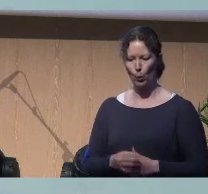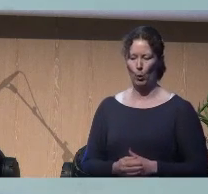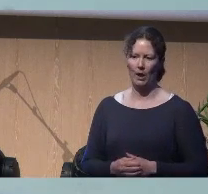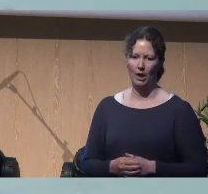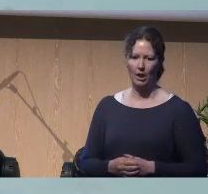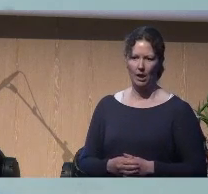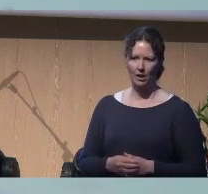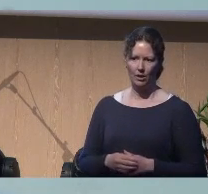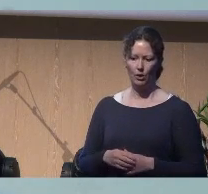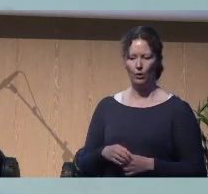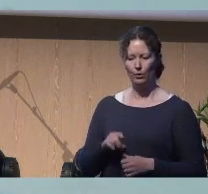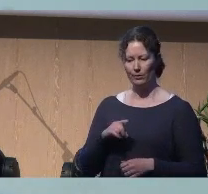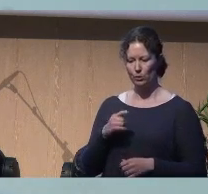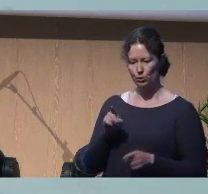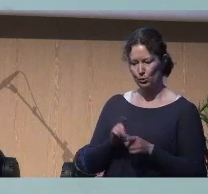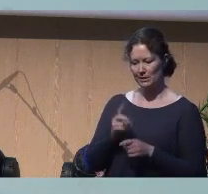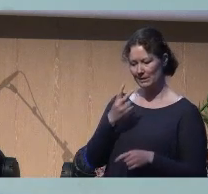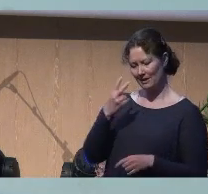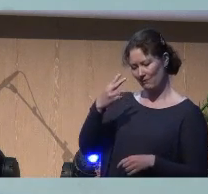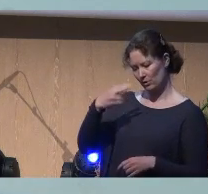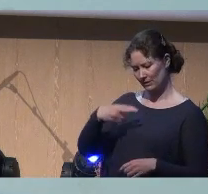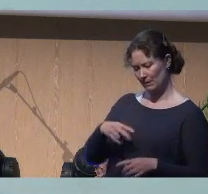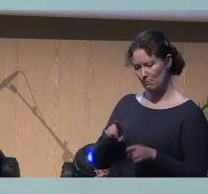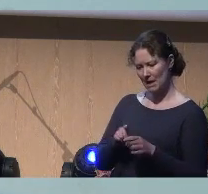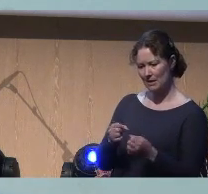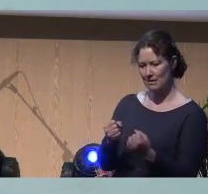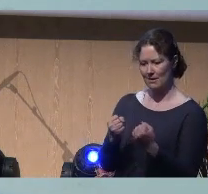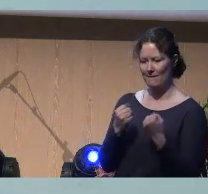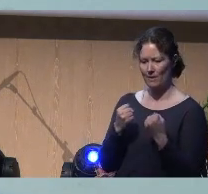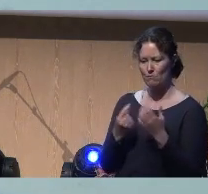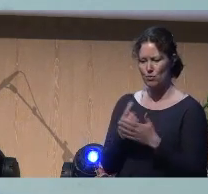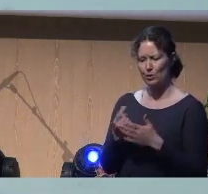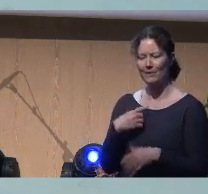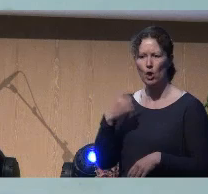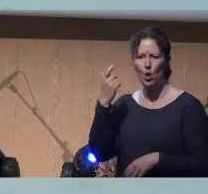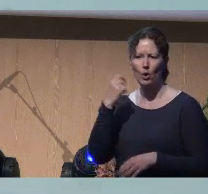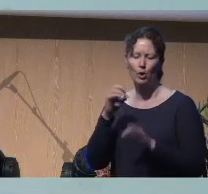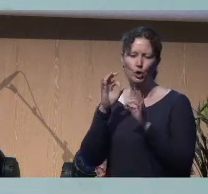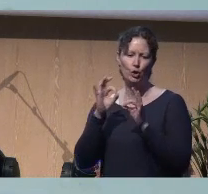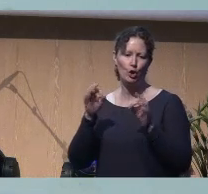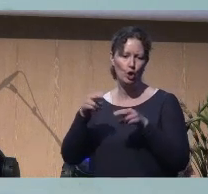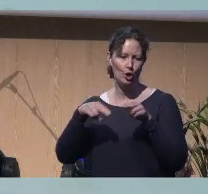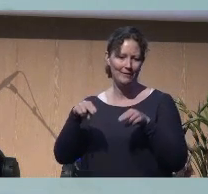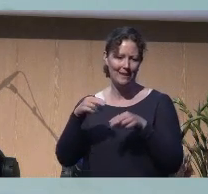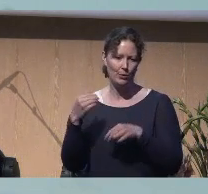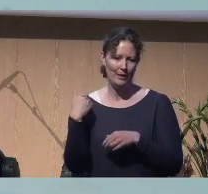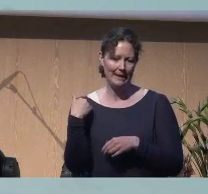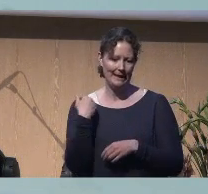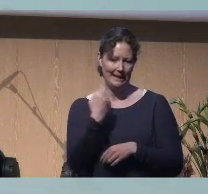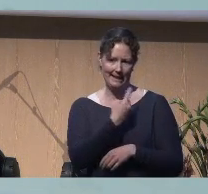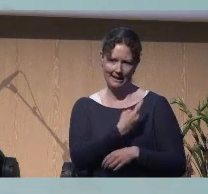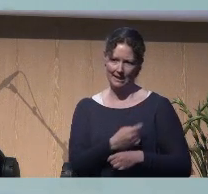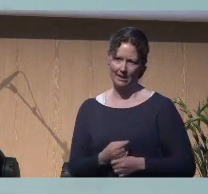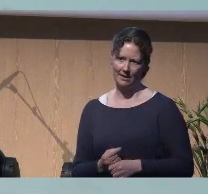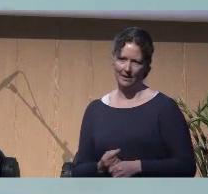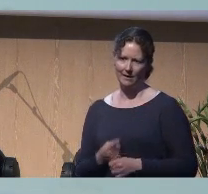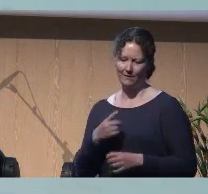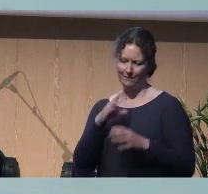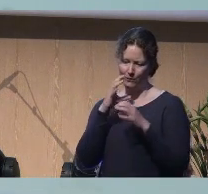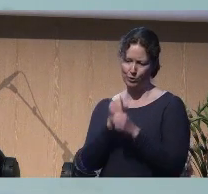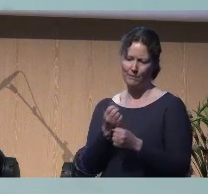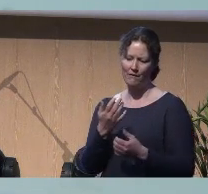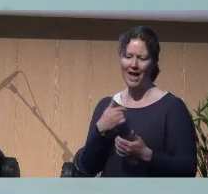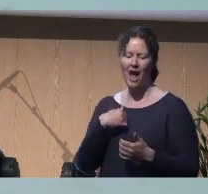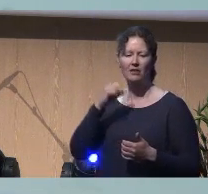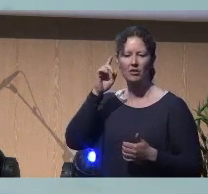så ser vi oss selv med krefter og muligheter, som vi hørte på den nydelige videoen tidligere her i dag. Jeg vil fokusere på hva jeg